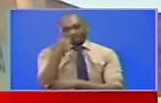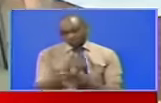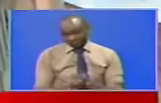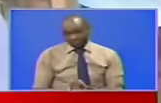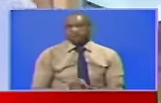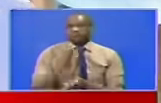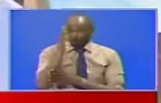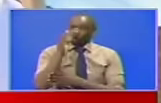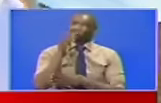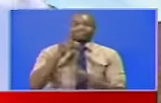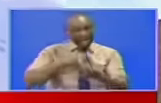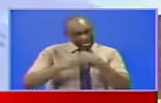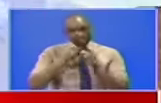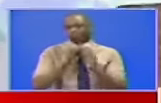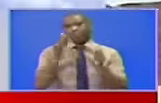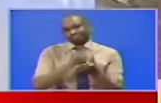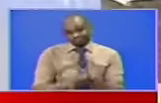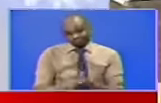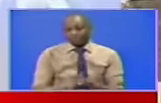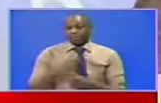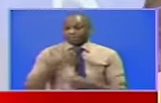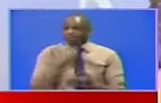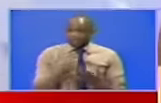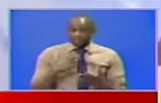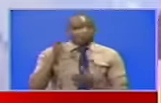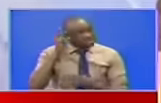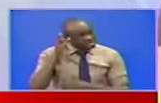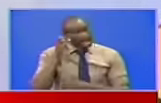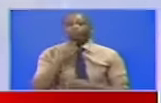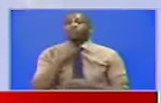Mungu afanye vizuri zaidi. Unataka kutupa sauti ya Mombasa?